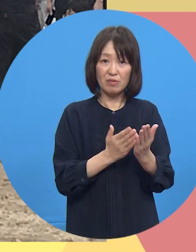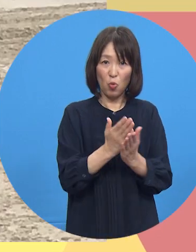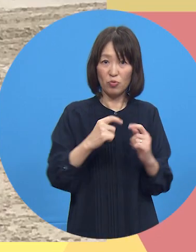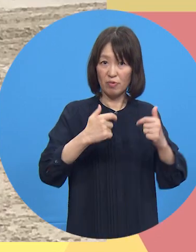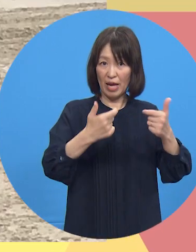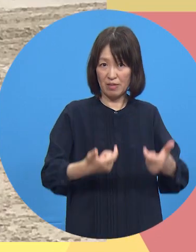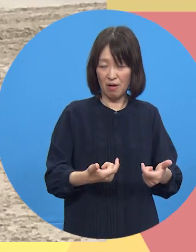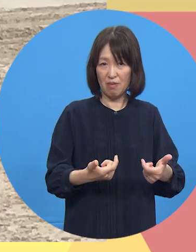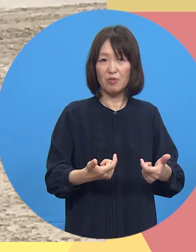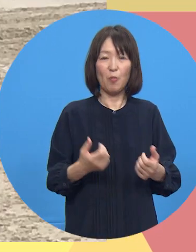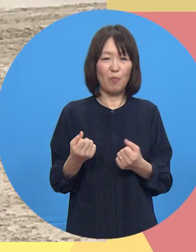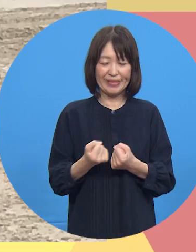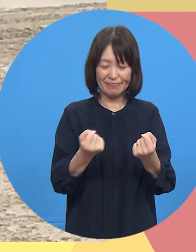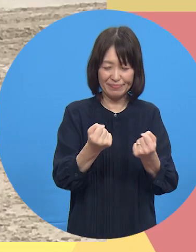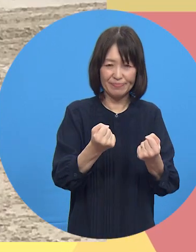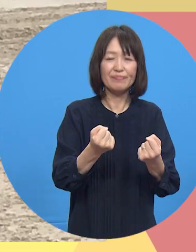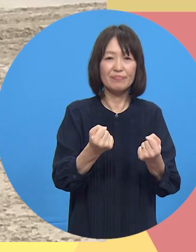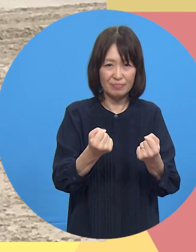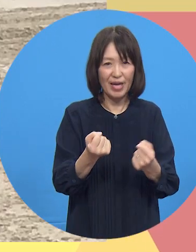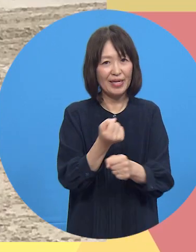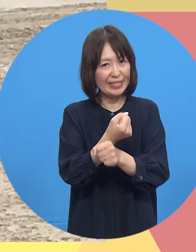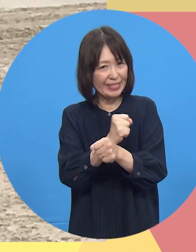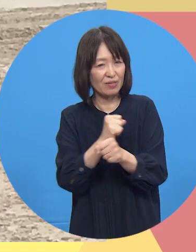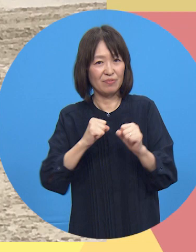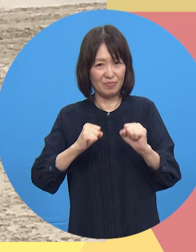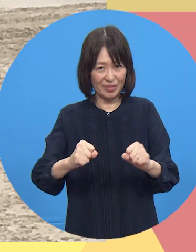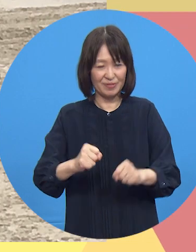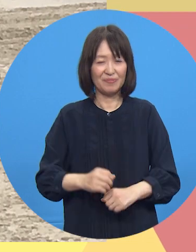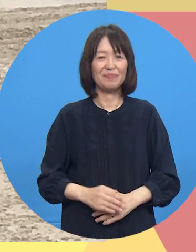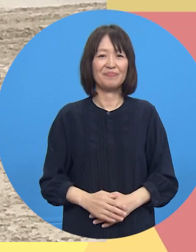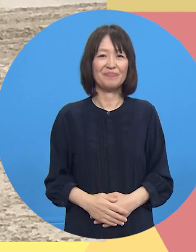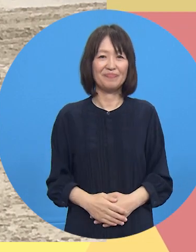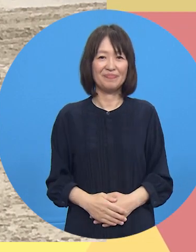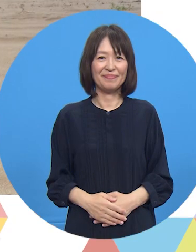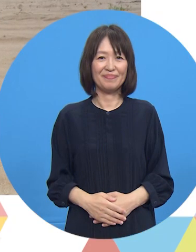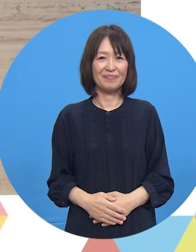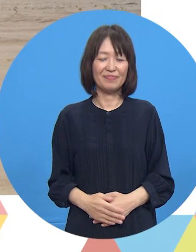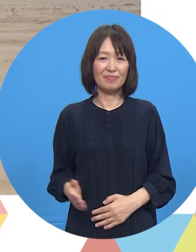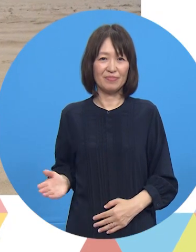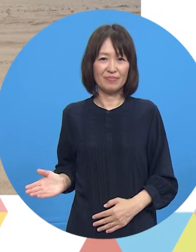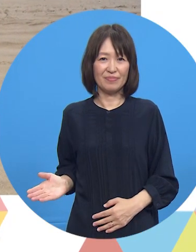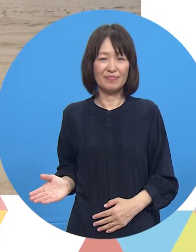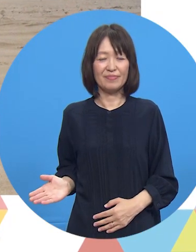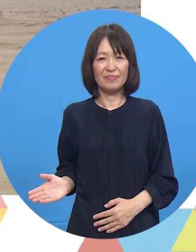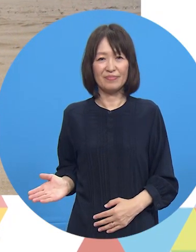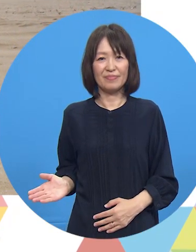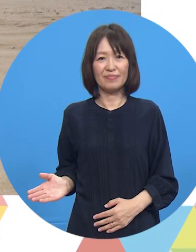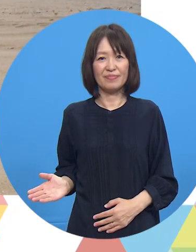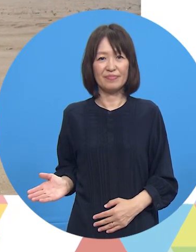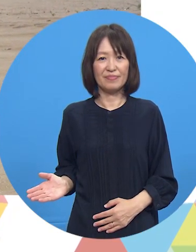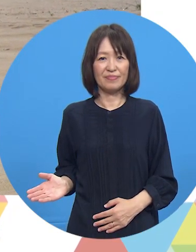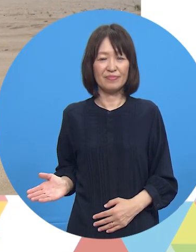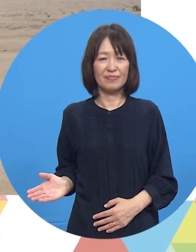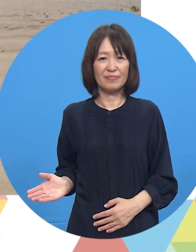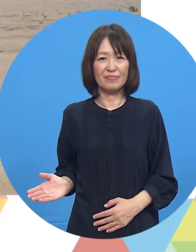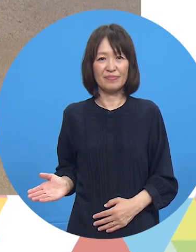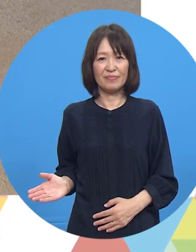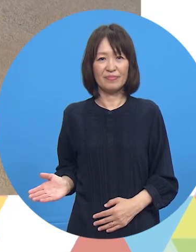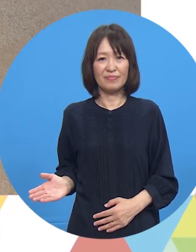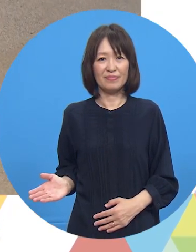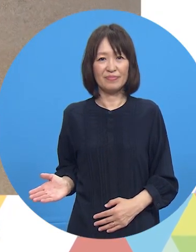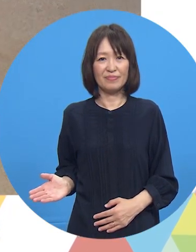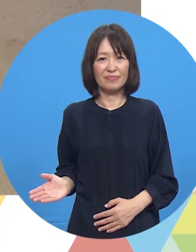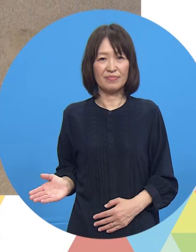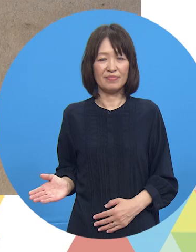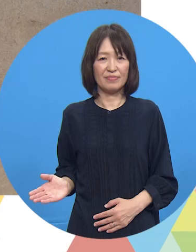を履いたバギーが走行して試験をします。 通常は立ち入り禁止。 気になる 3つのゾーンで実証